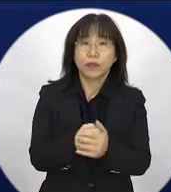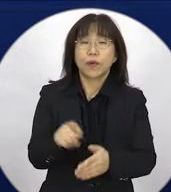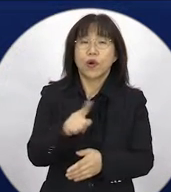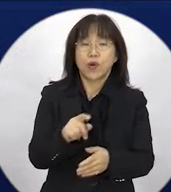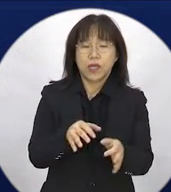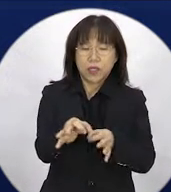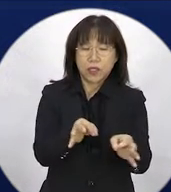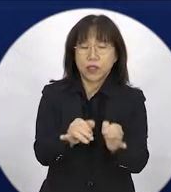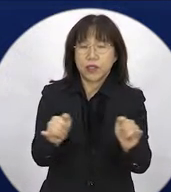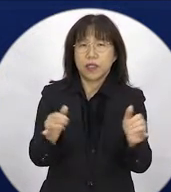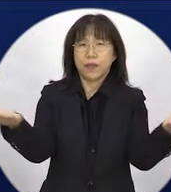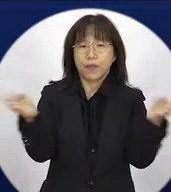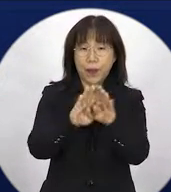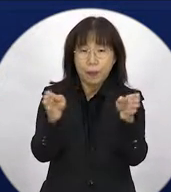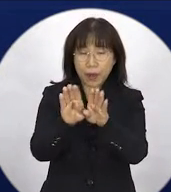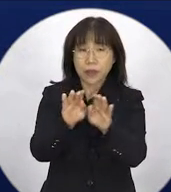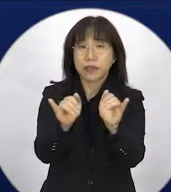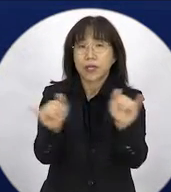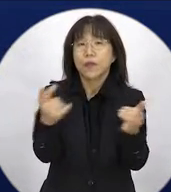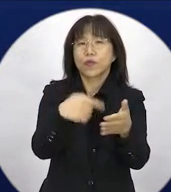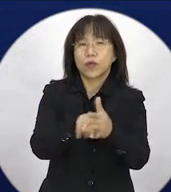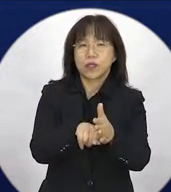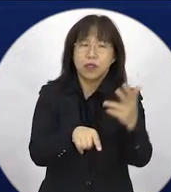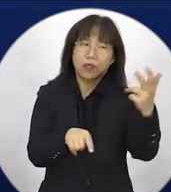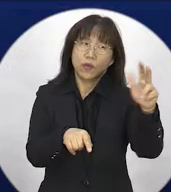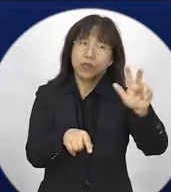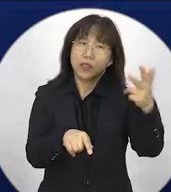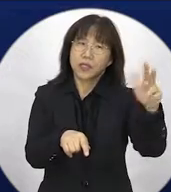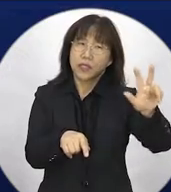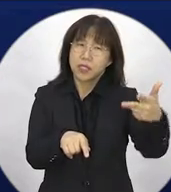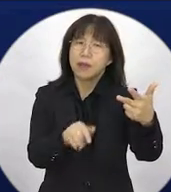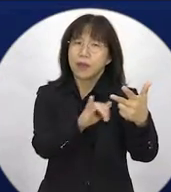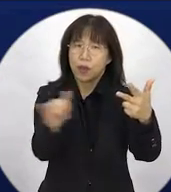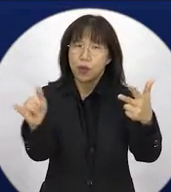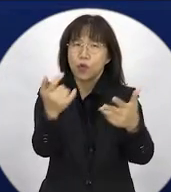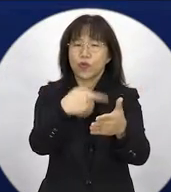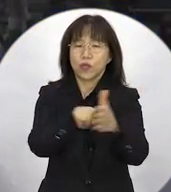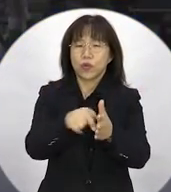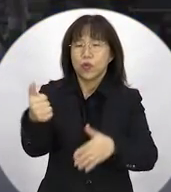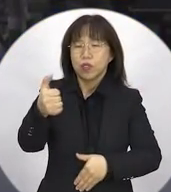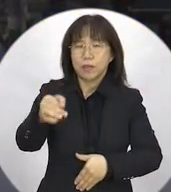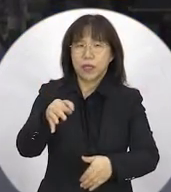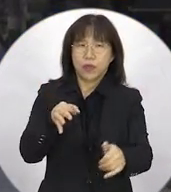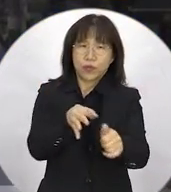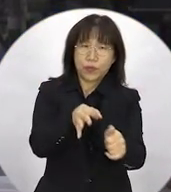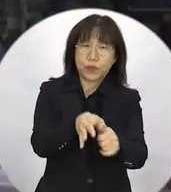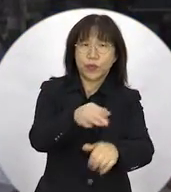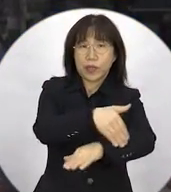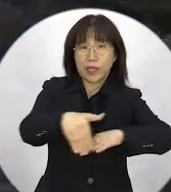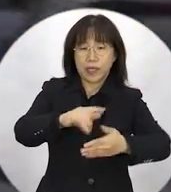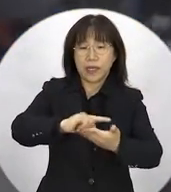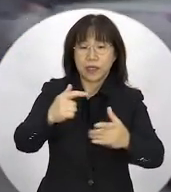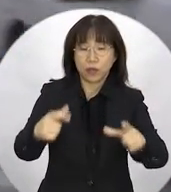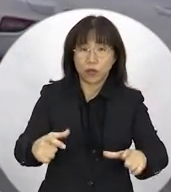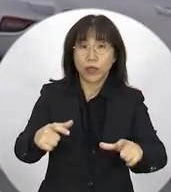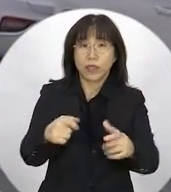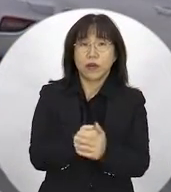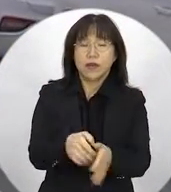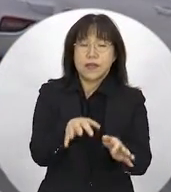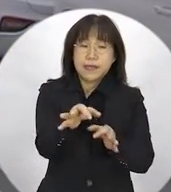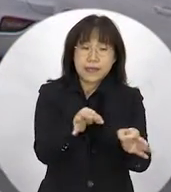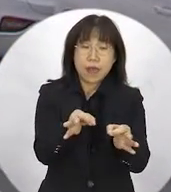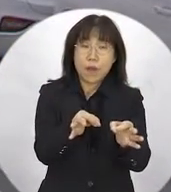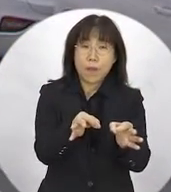폐업한 지역 내 소상공인 700여 명에게 50만원 을 지원합니다 지원대상은 방서 지역 내에서